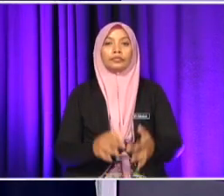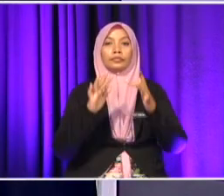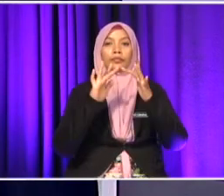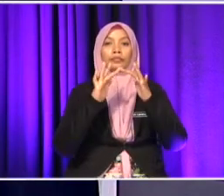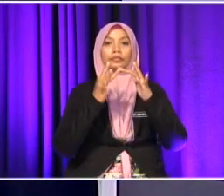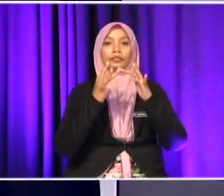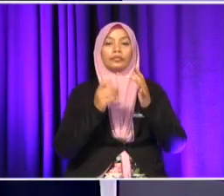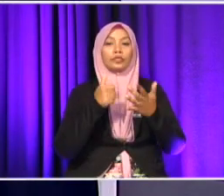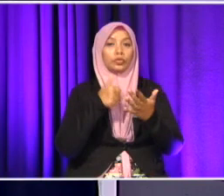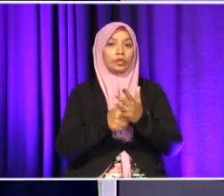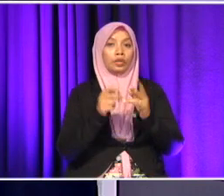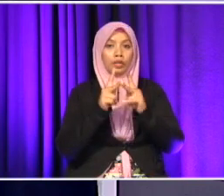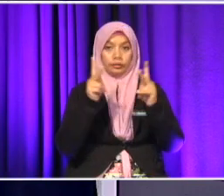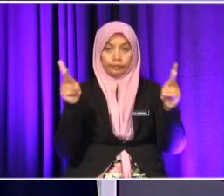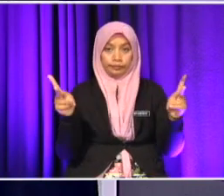walaupun